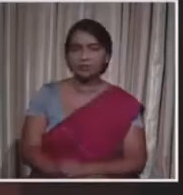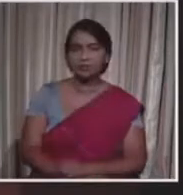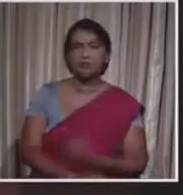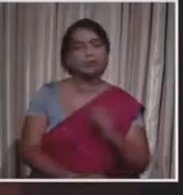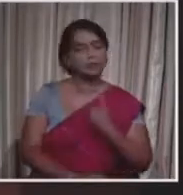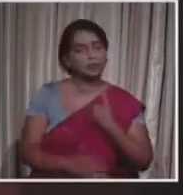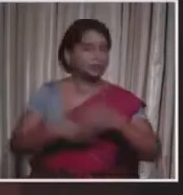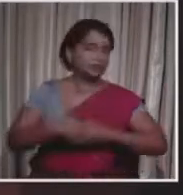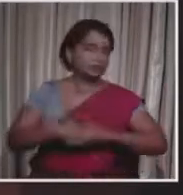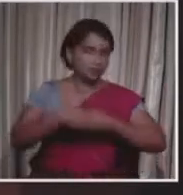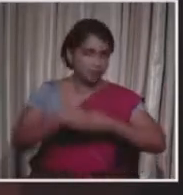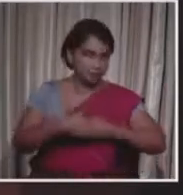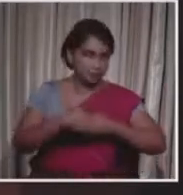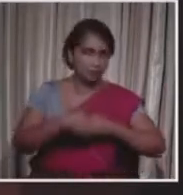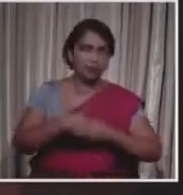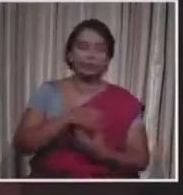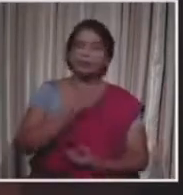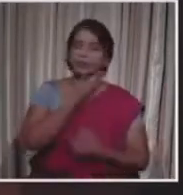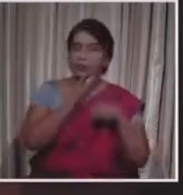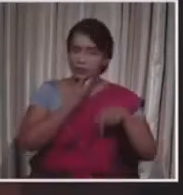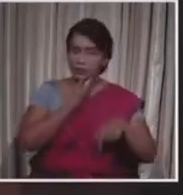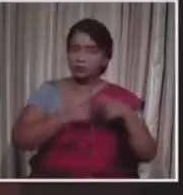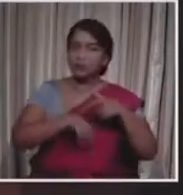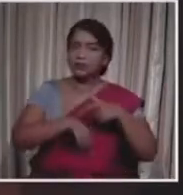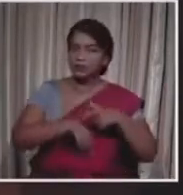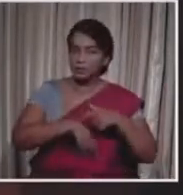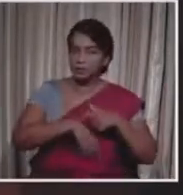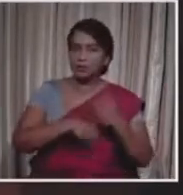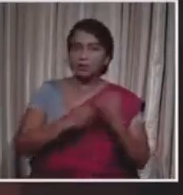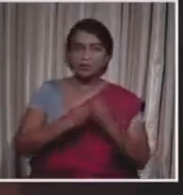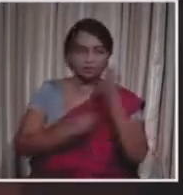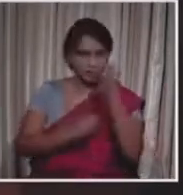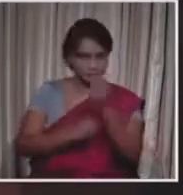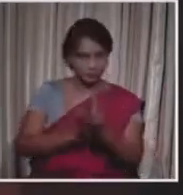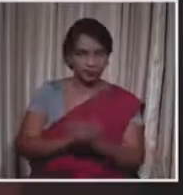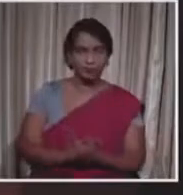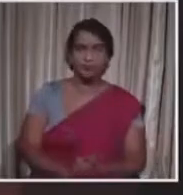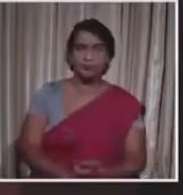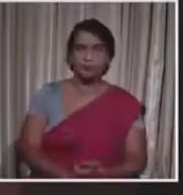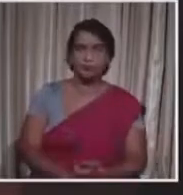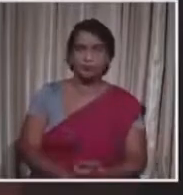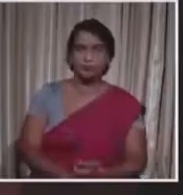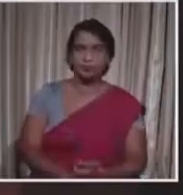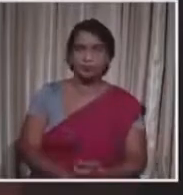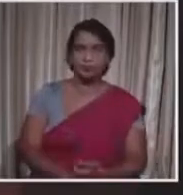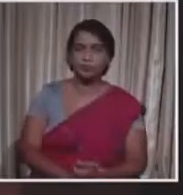అపే శుభపతుం మే అవస్థావేదీ అపి పుదకర సిటిన